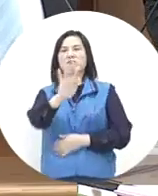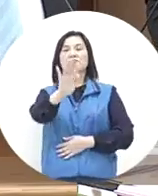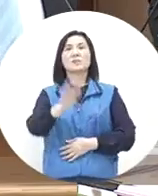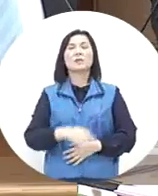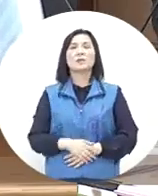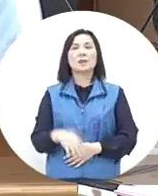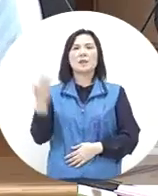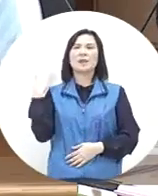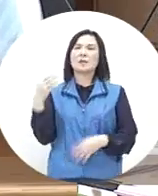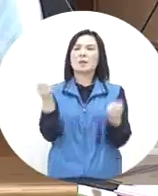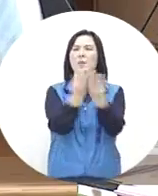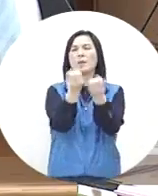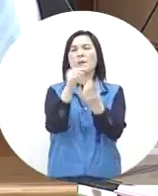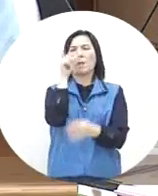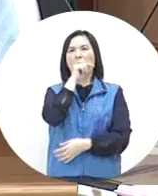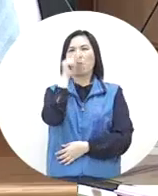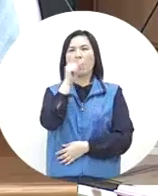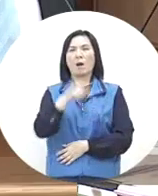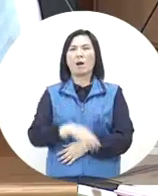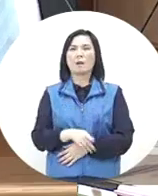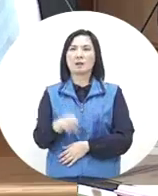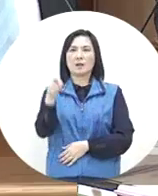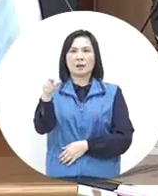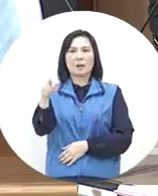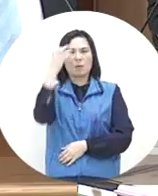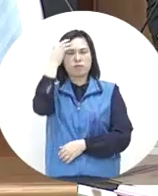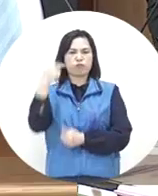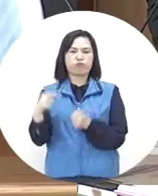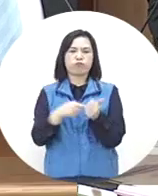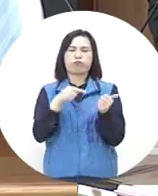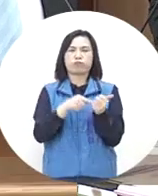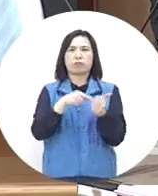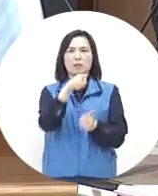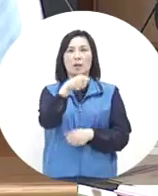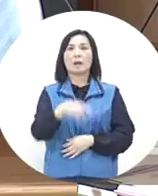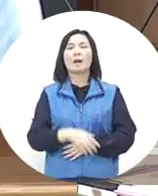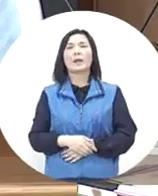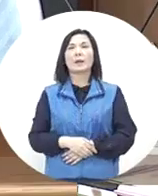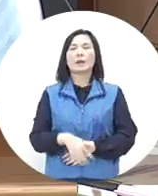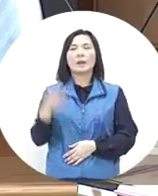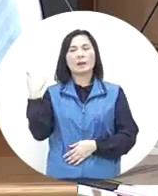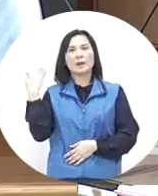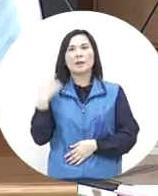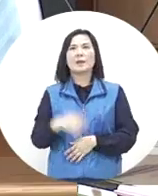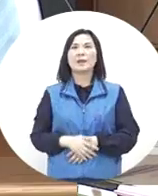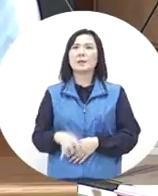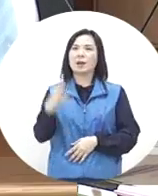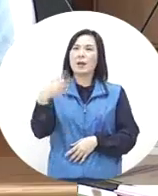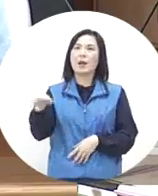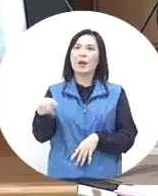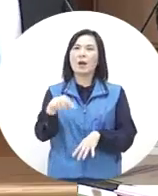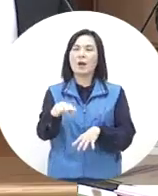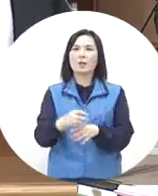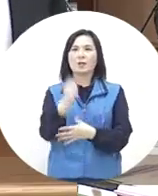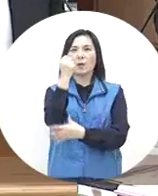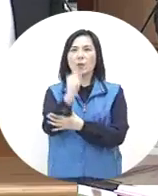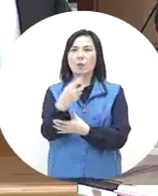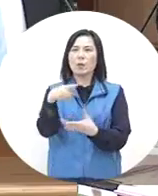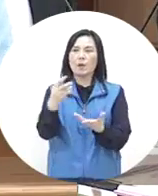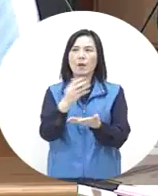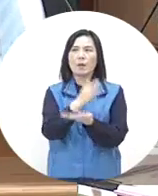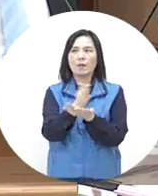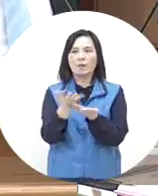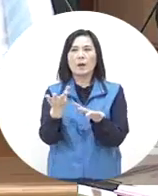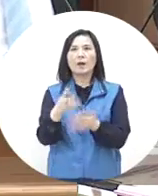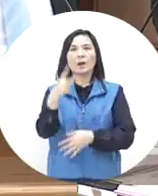多的例子，你被柯文哲挑看了，细数哦过去的种种水肥争议也好哦，那还有这个